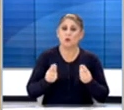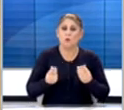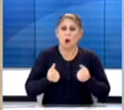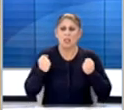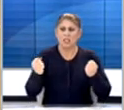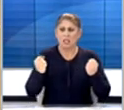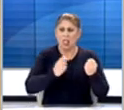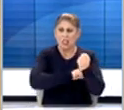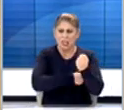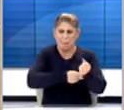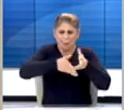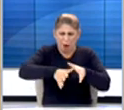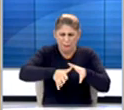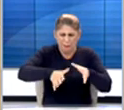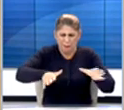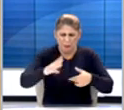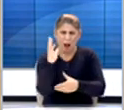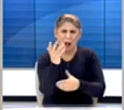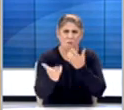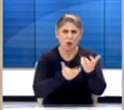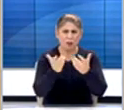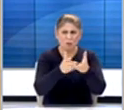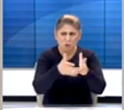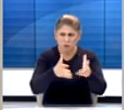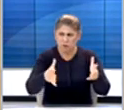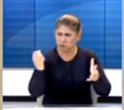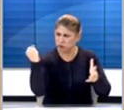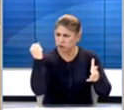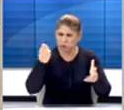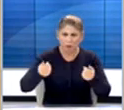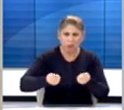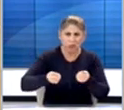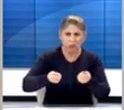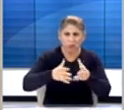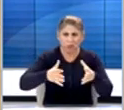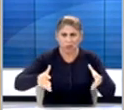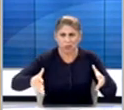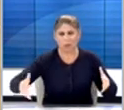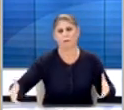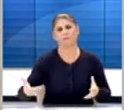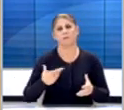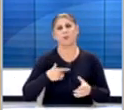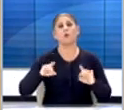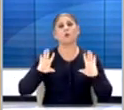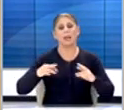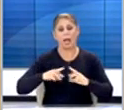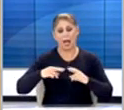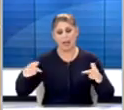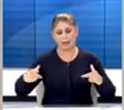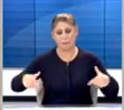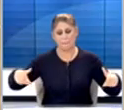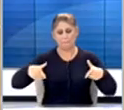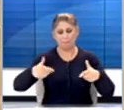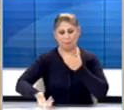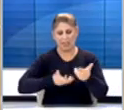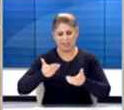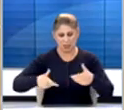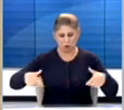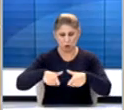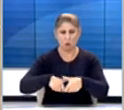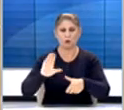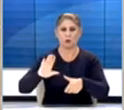ένταση που καμία κατάσβεση από ένα σημείο και πέρα δεν μπορεί να είναι αποτελεσματική. Ούτε αντιπυρικές ζώνες, ούτε κατάσβεση από αέρα,